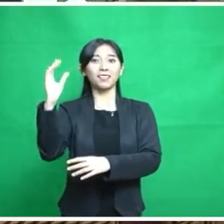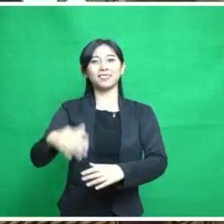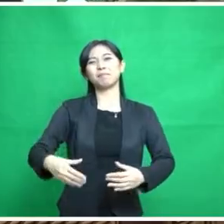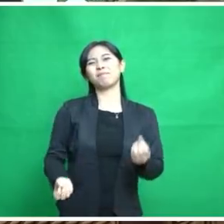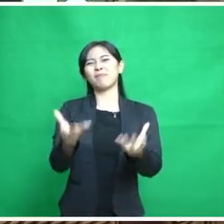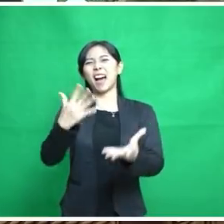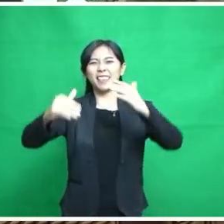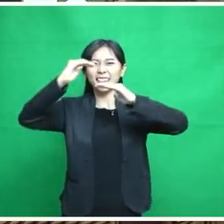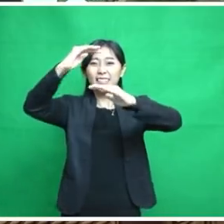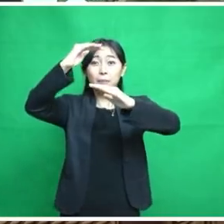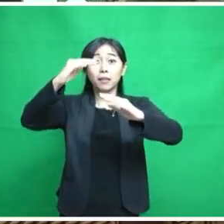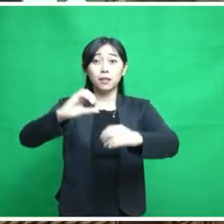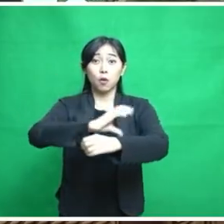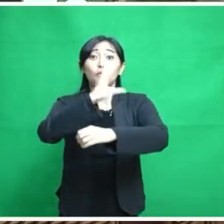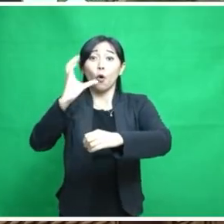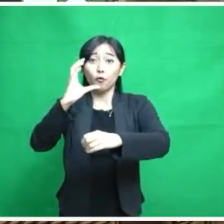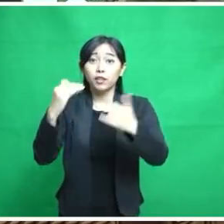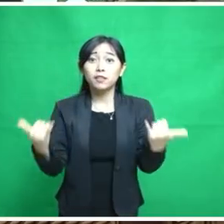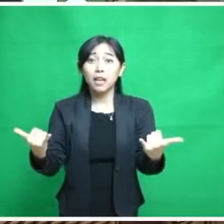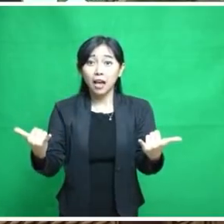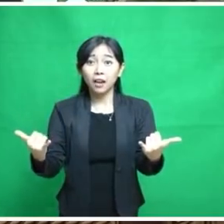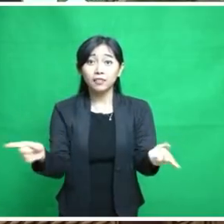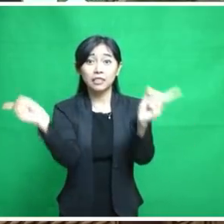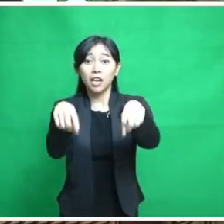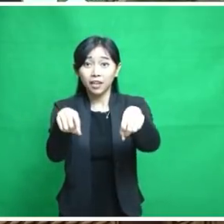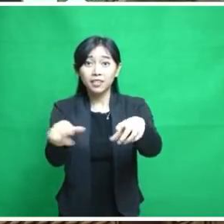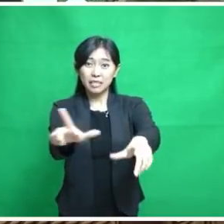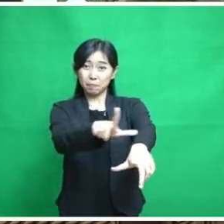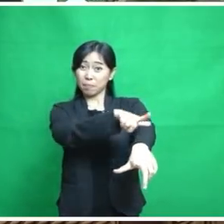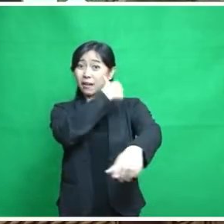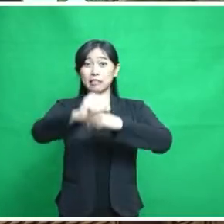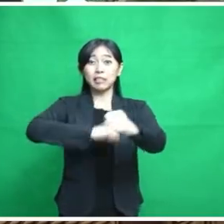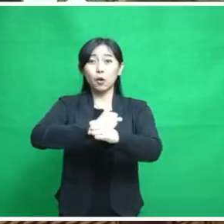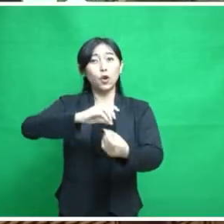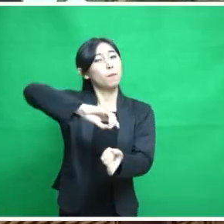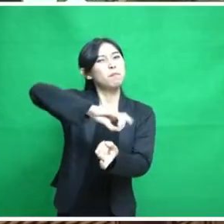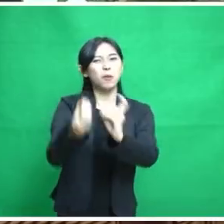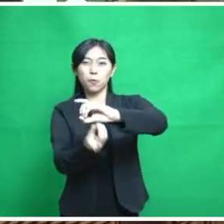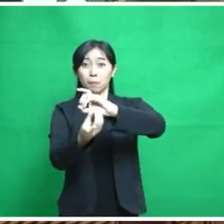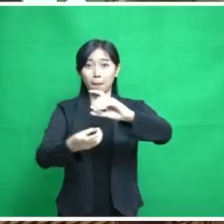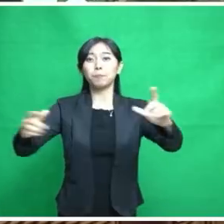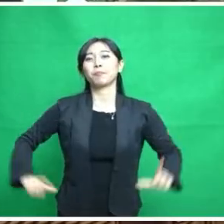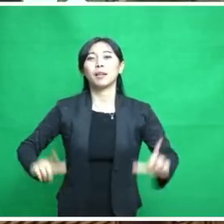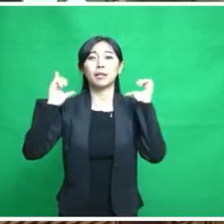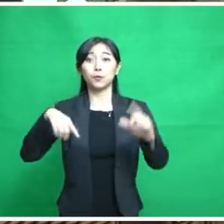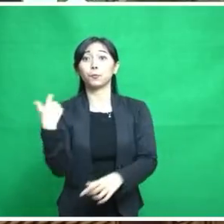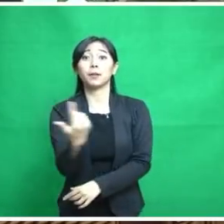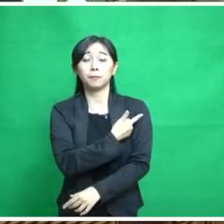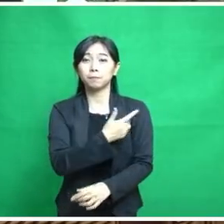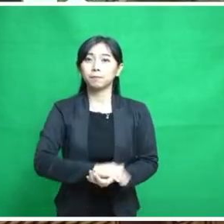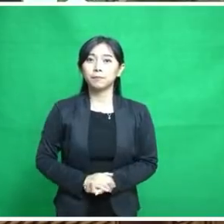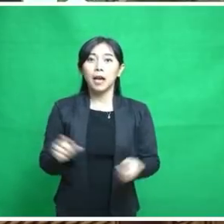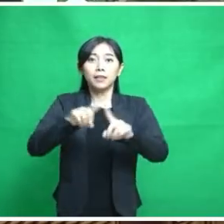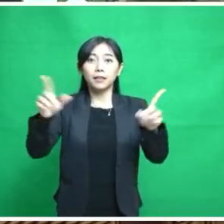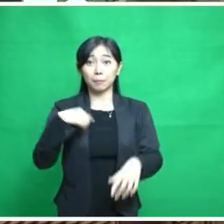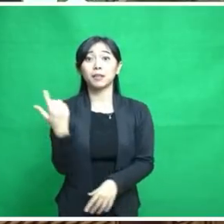pembatasan. Pandemi yang berlangsung sepanjang tahun ini telah mengubah banyak aspek kehidupan kita.